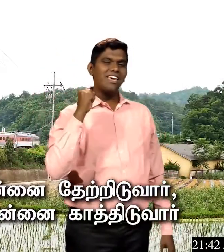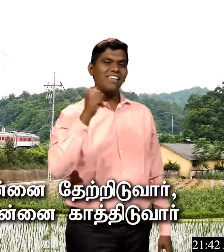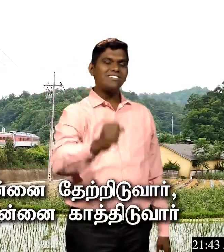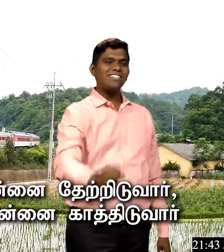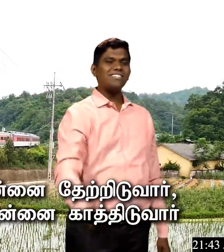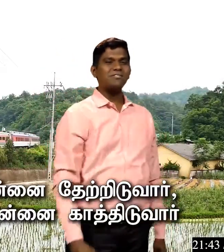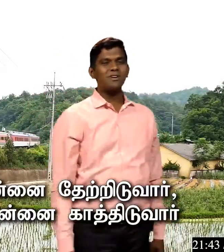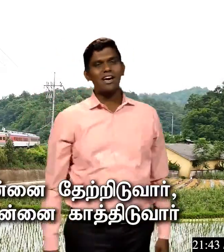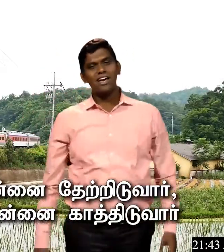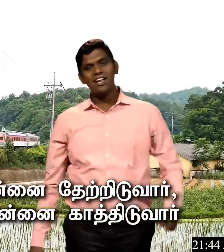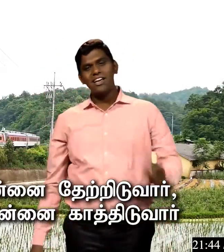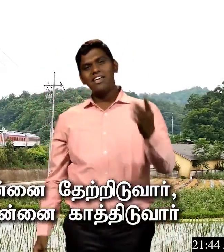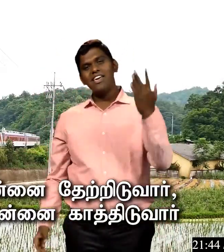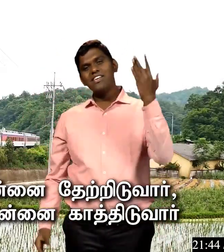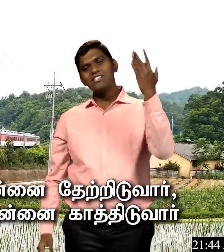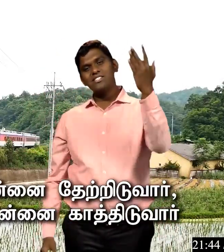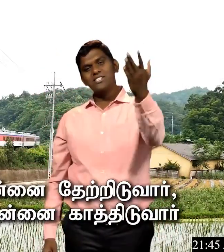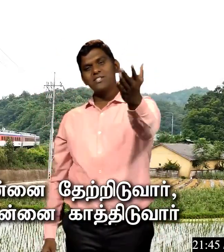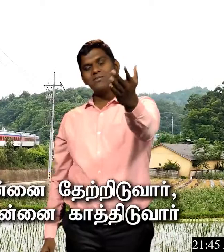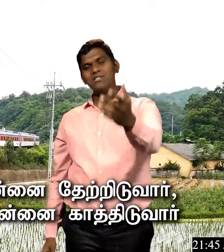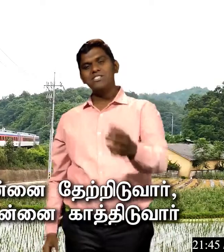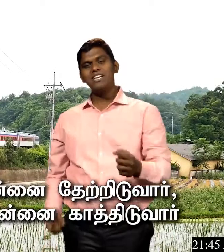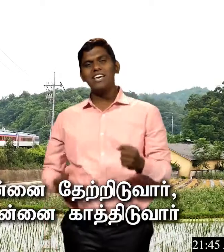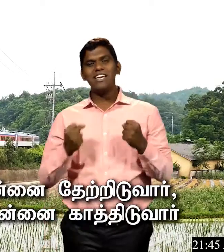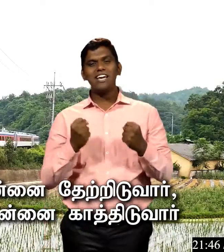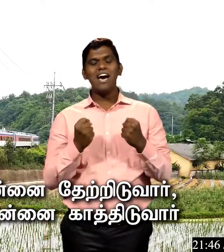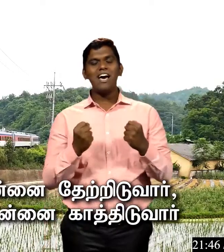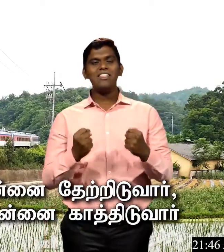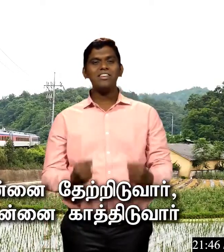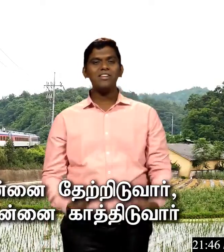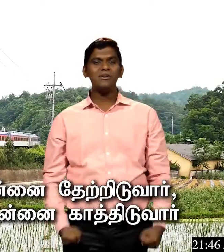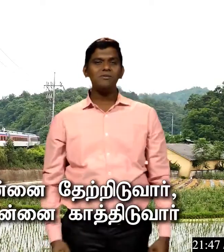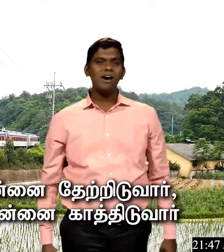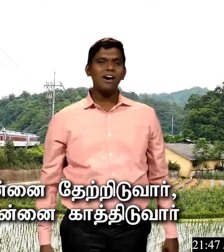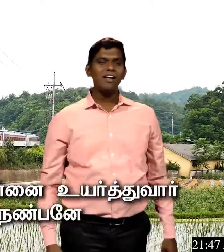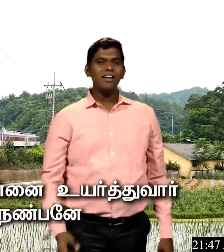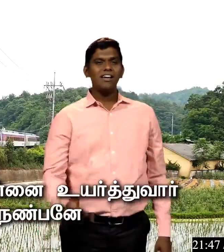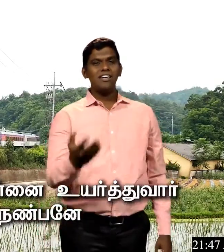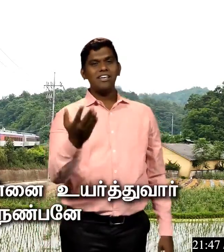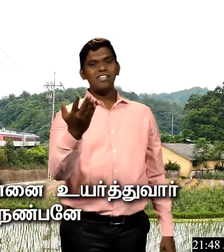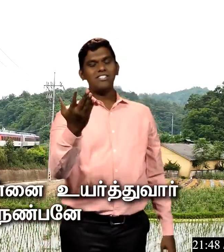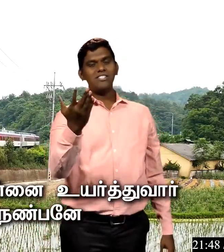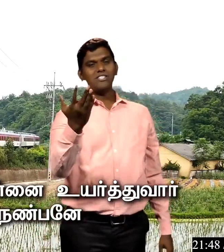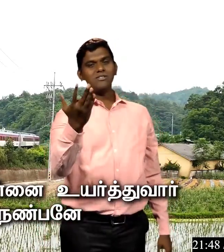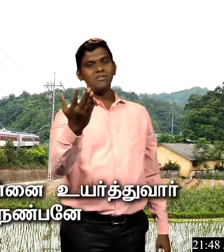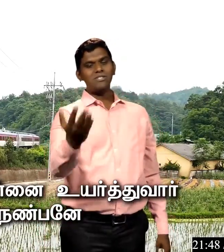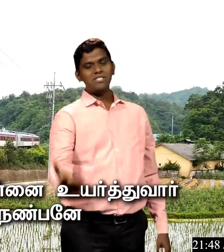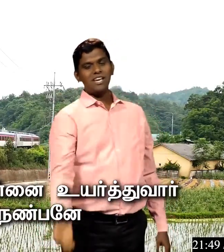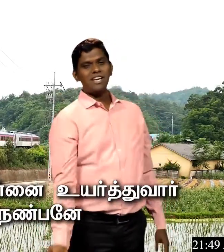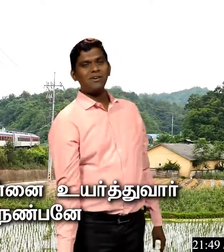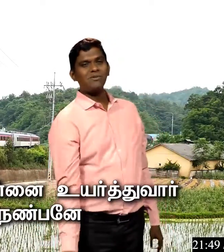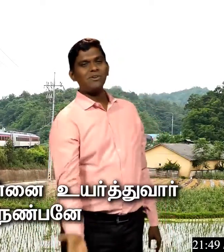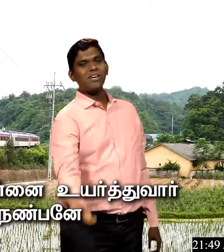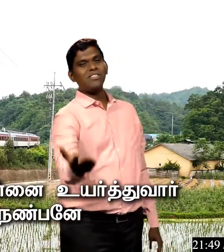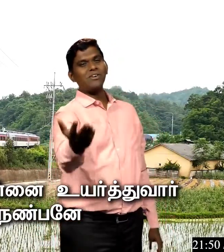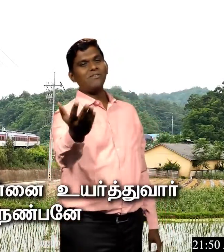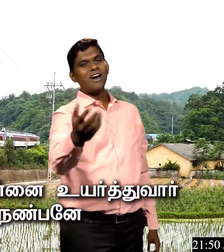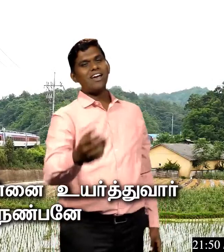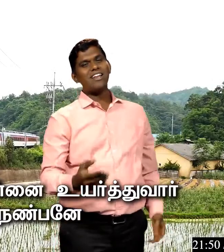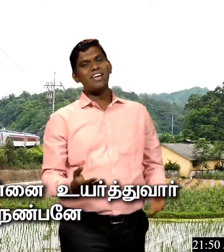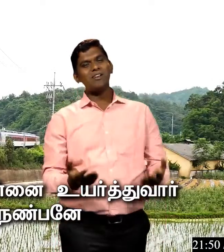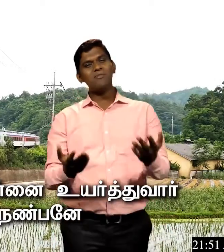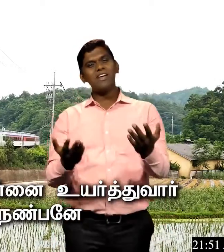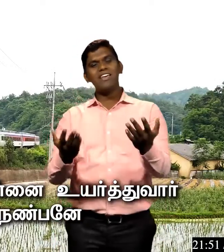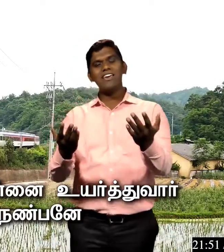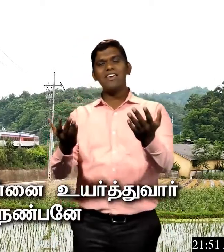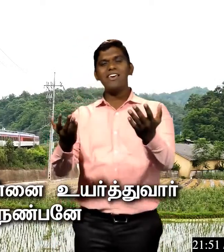உன்னை தேற்றிடுவார், இயேசு உன்னை காத்திடுவார், இயேசு உன்னை